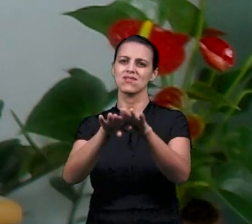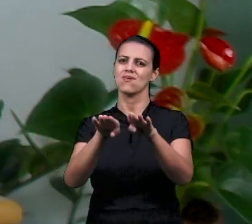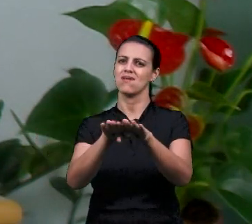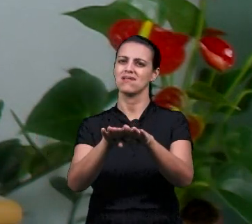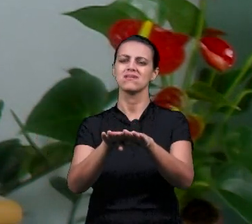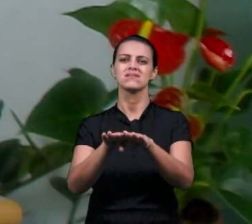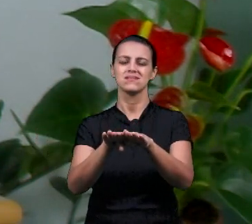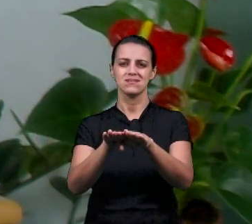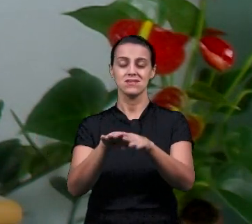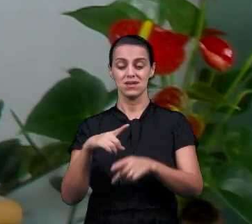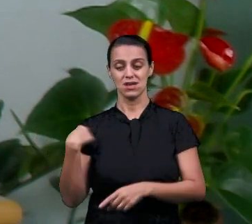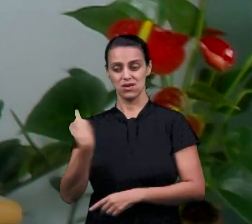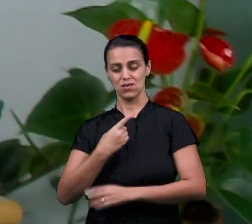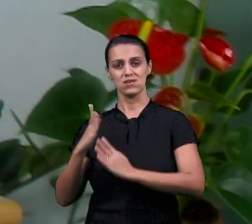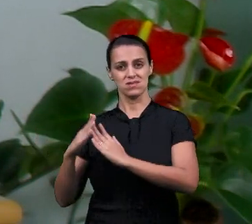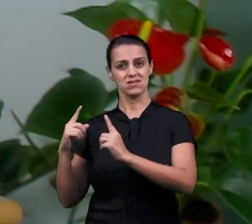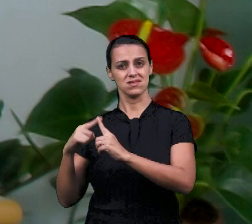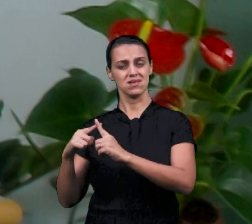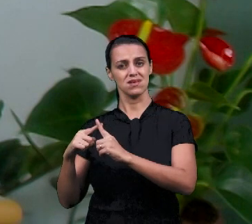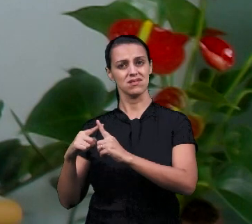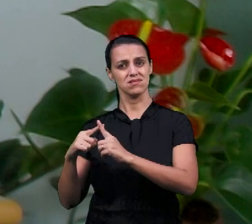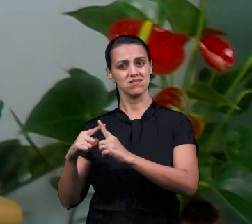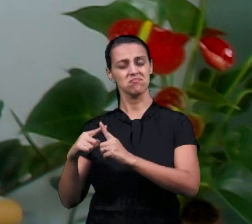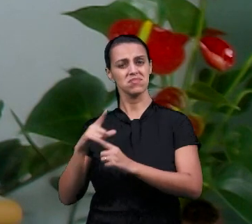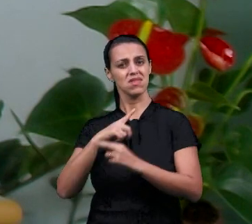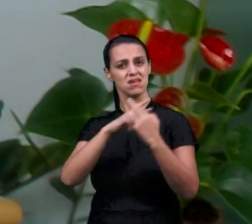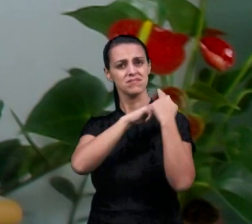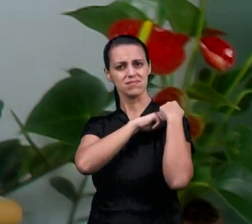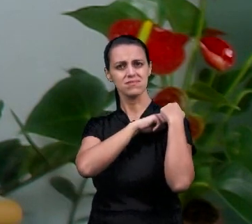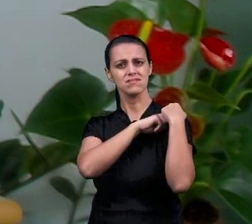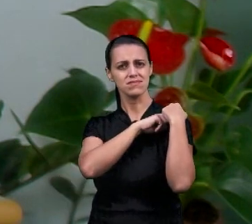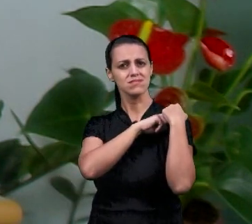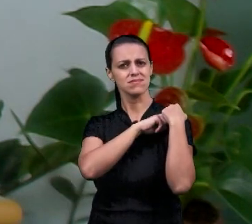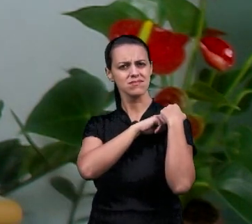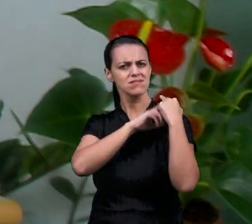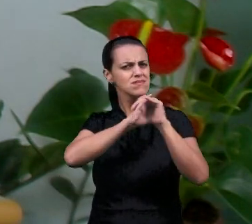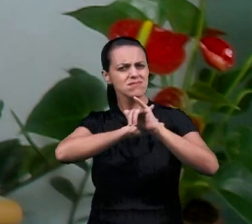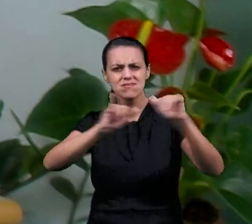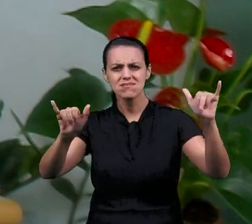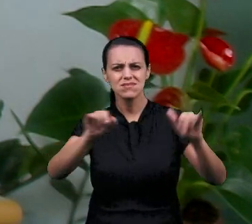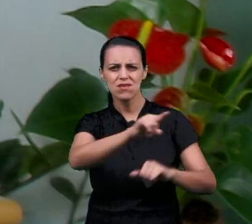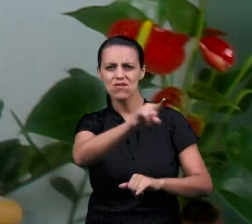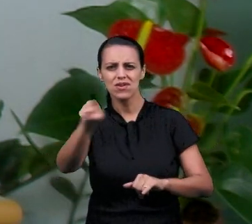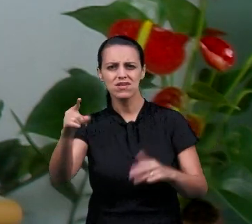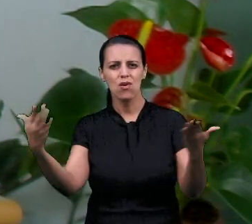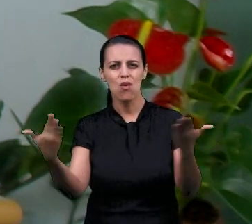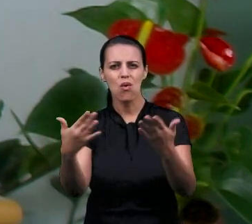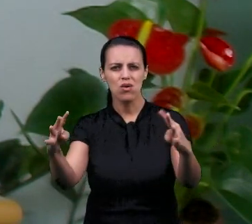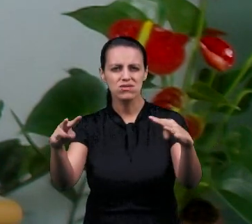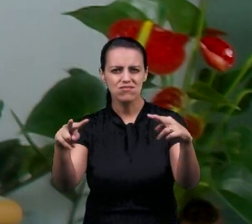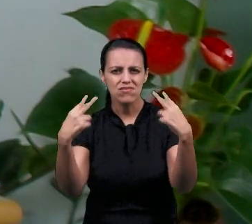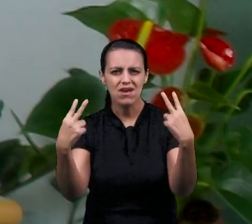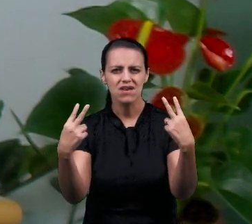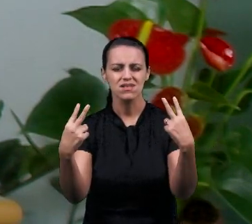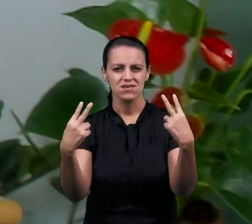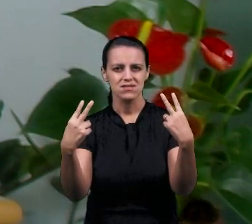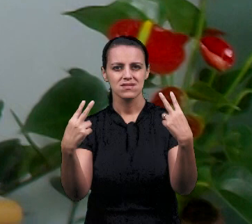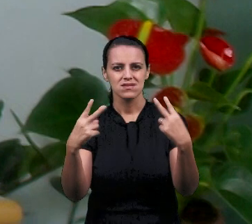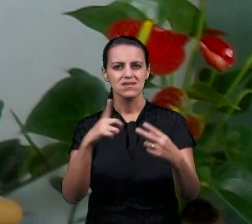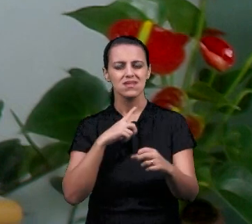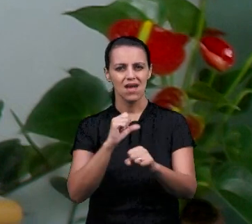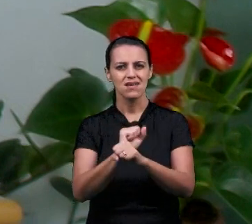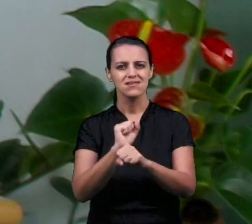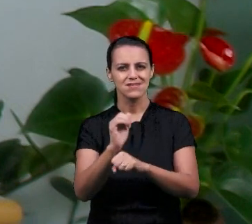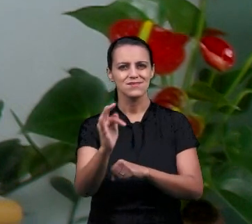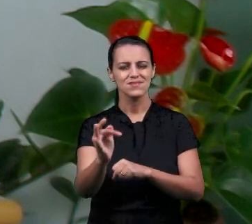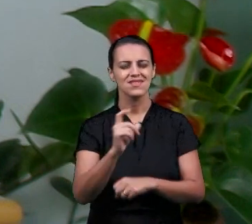par cela. Et l'Église a une mission en ce moment, c'est de dire à ceux qui nous entendent aujourd'hui, maintenant, qu'il y a une espérance. Nous